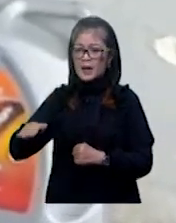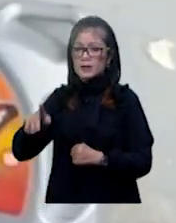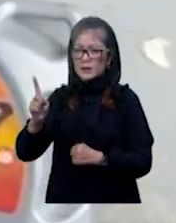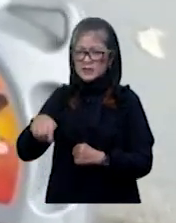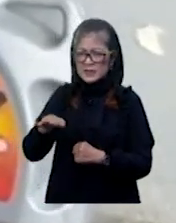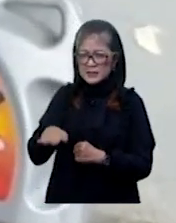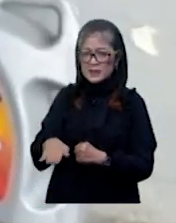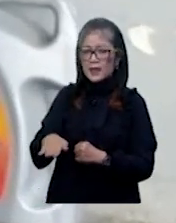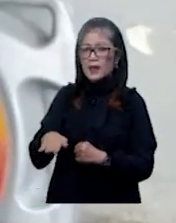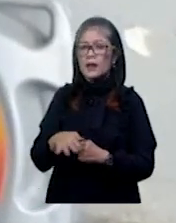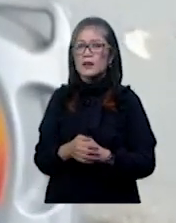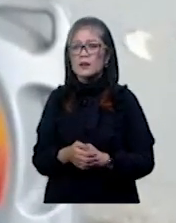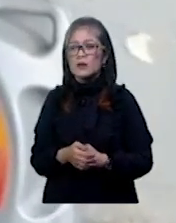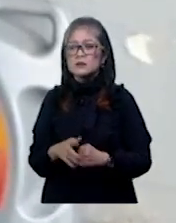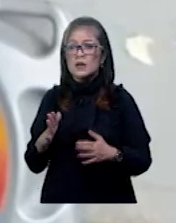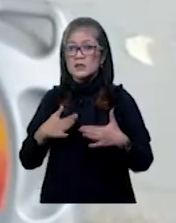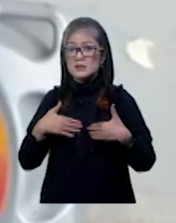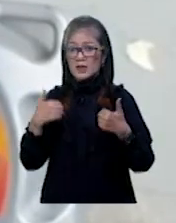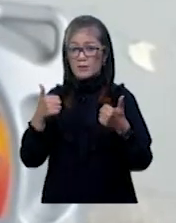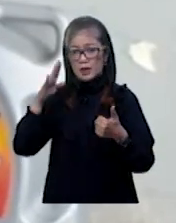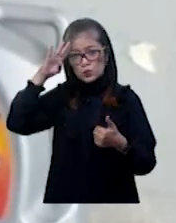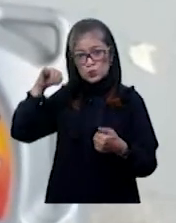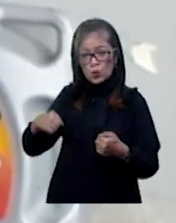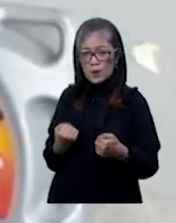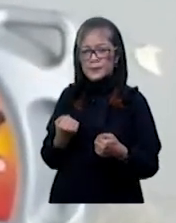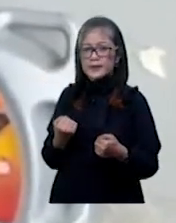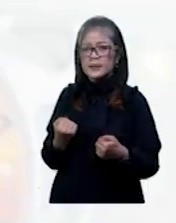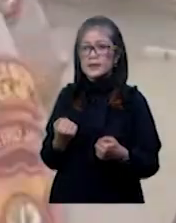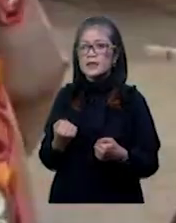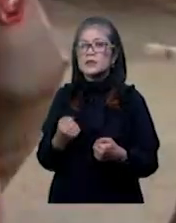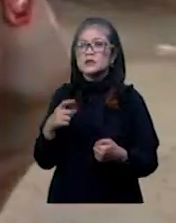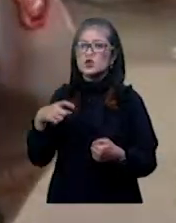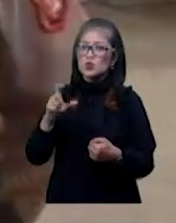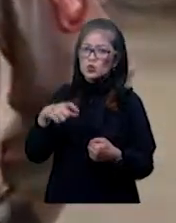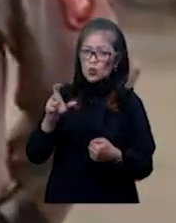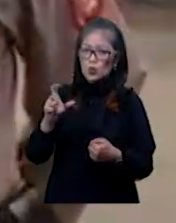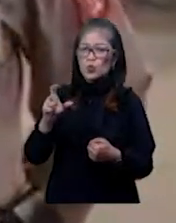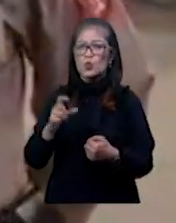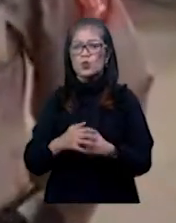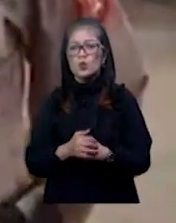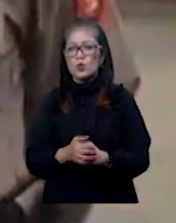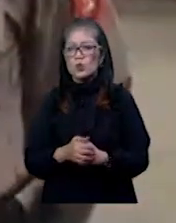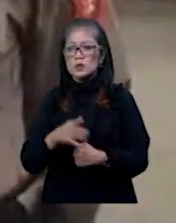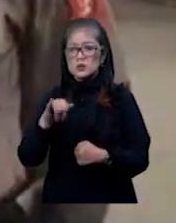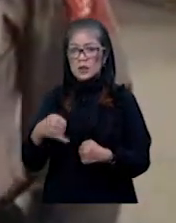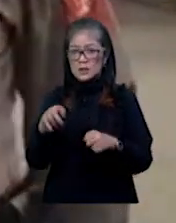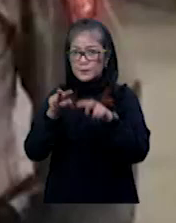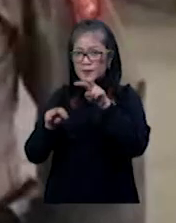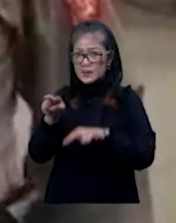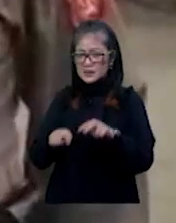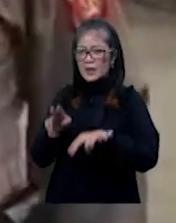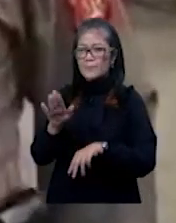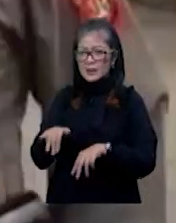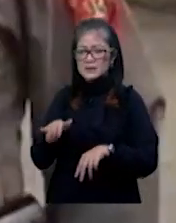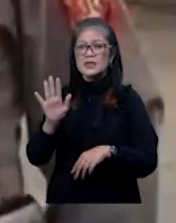Anaknya juga. Kalau yang selamat mah suaminya, anaknya sama cucunya. Hasil masih diperiksa ya. Kalau untuk sementara